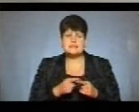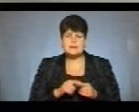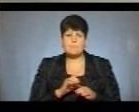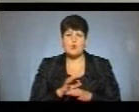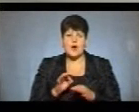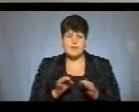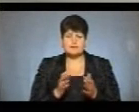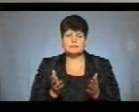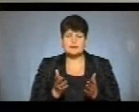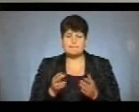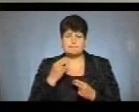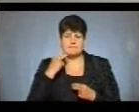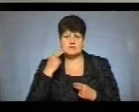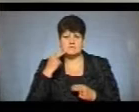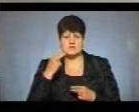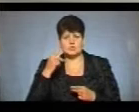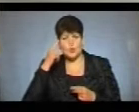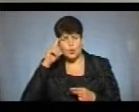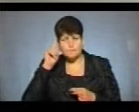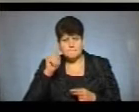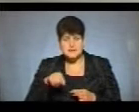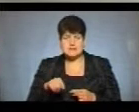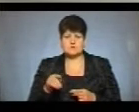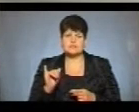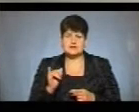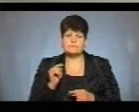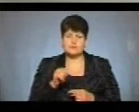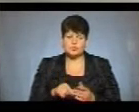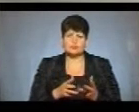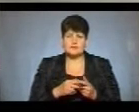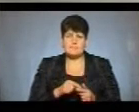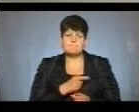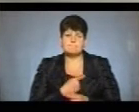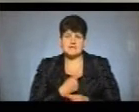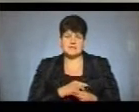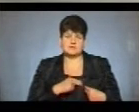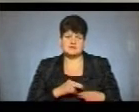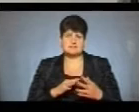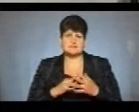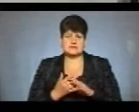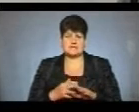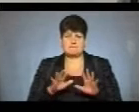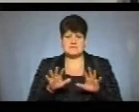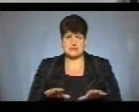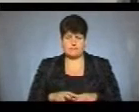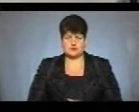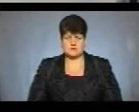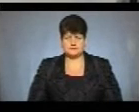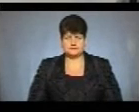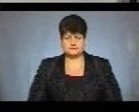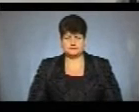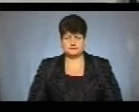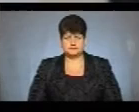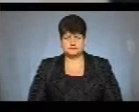де підвищувати обізнаність, в тому числі і медичних працівників у сільській місцевості. Ірина Терлюк,